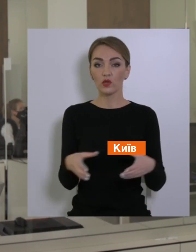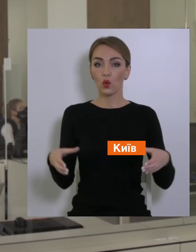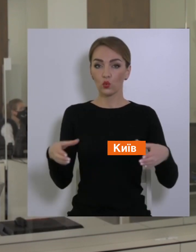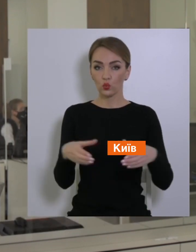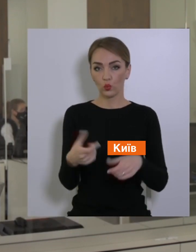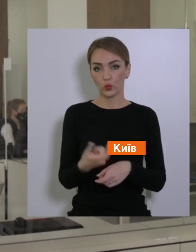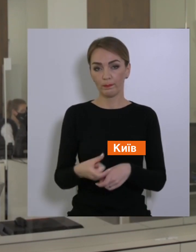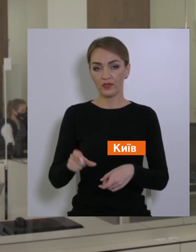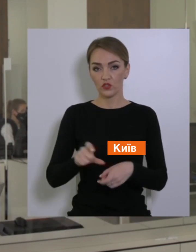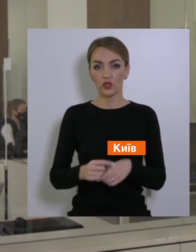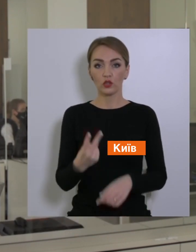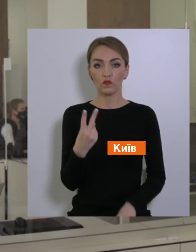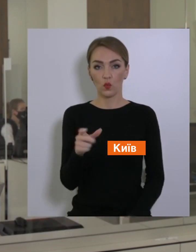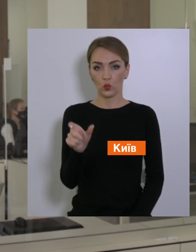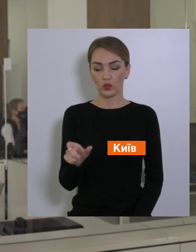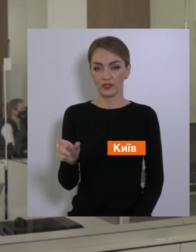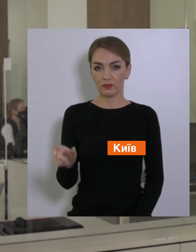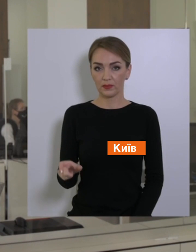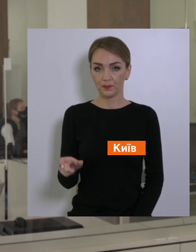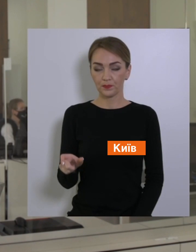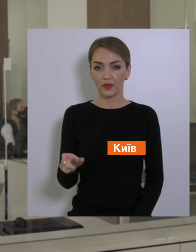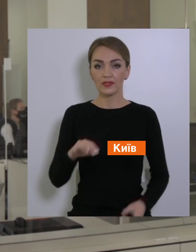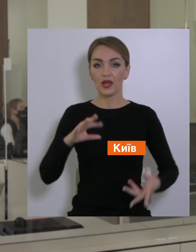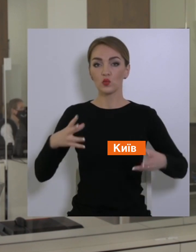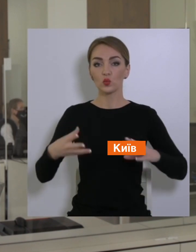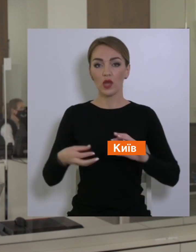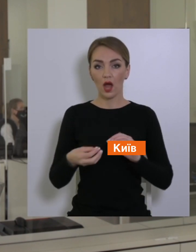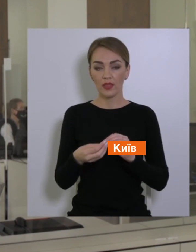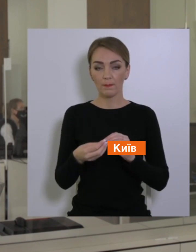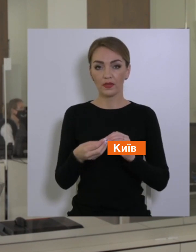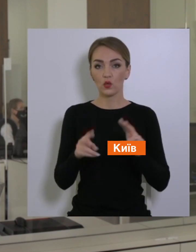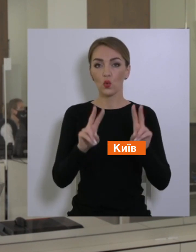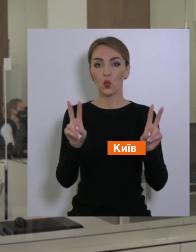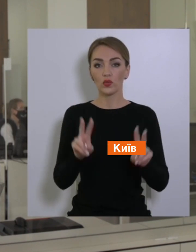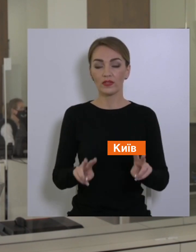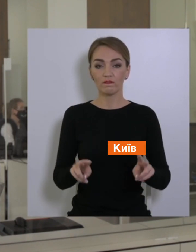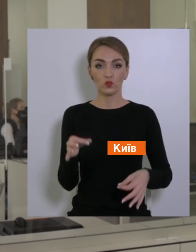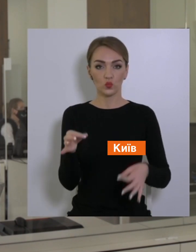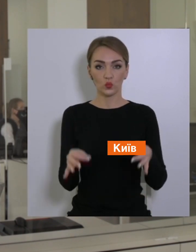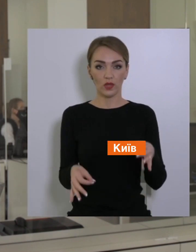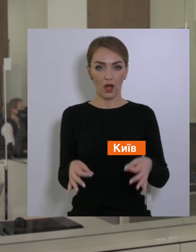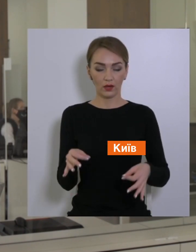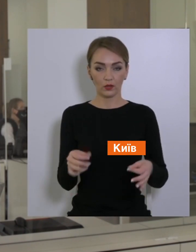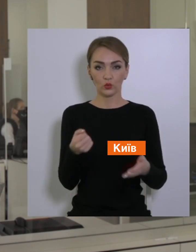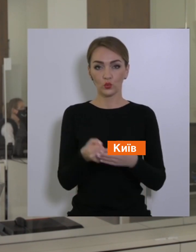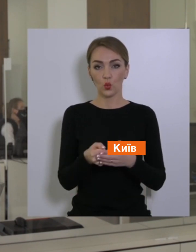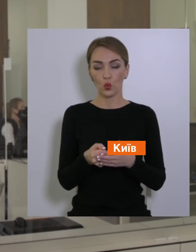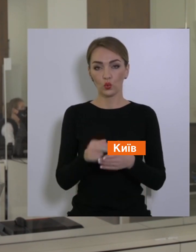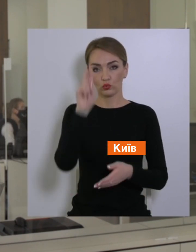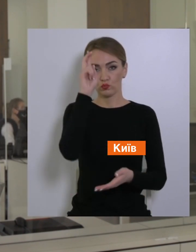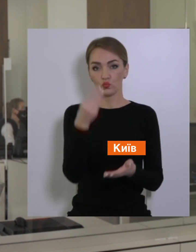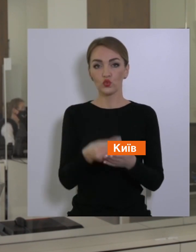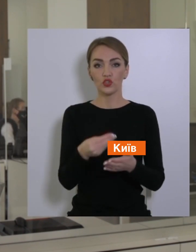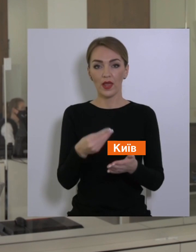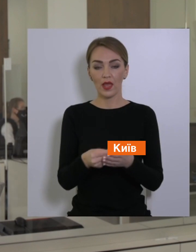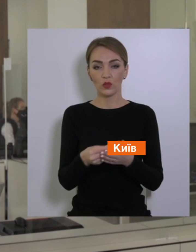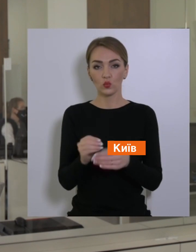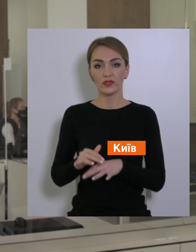групою більше двох осіб. За результатами розглядів в судах до бюджету стягнуто